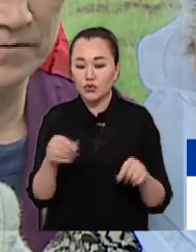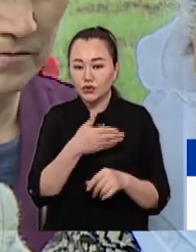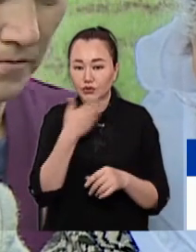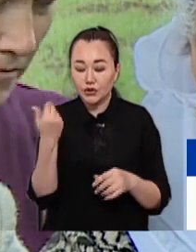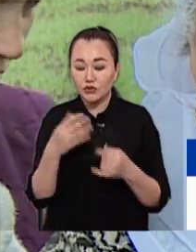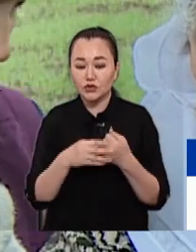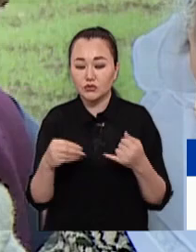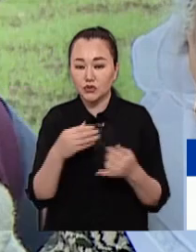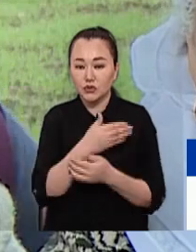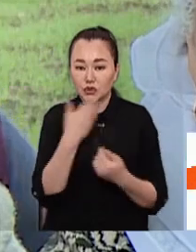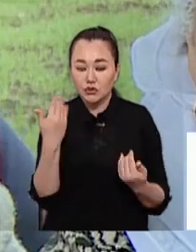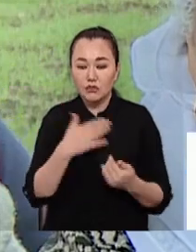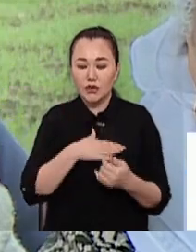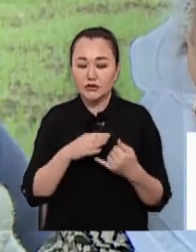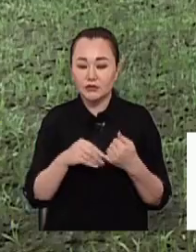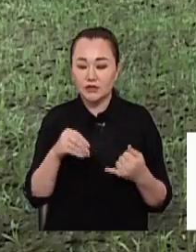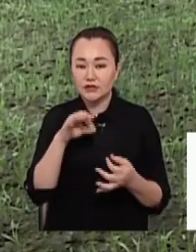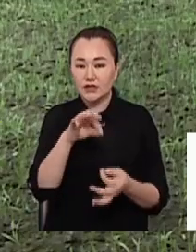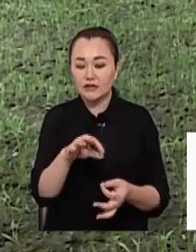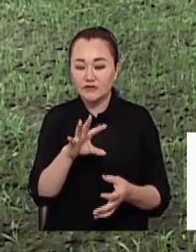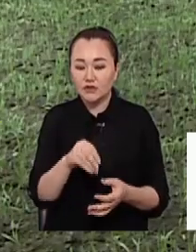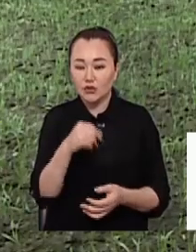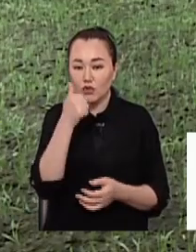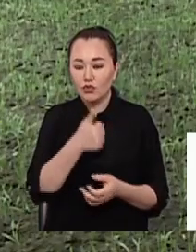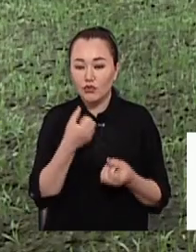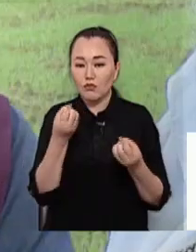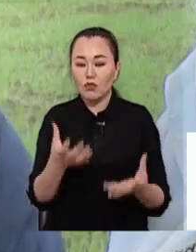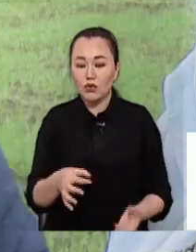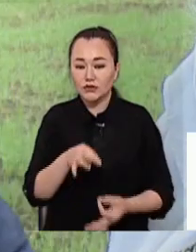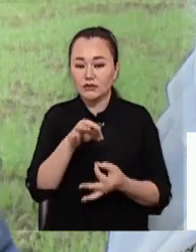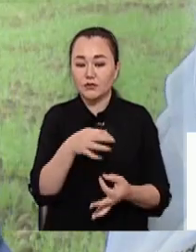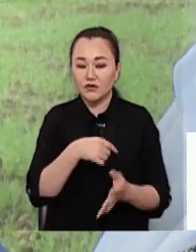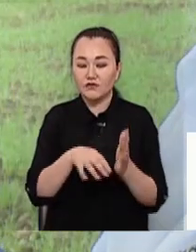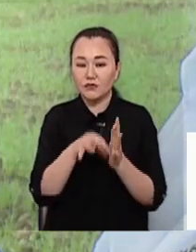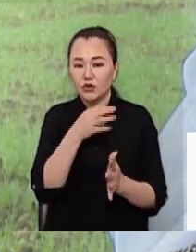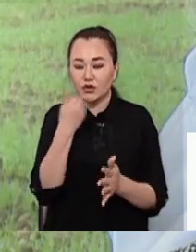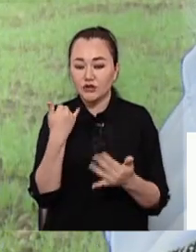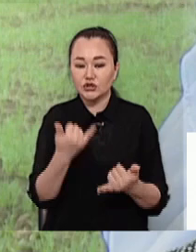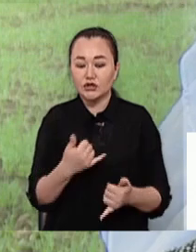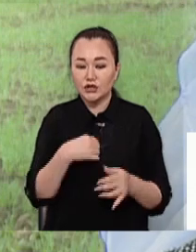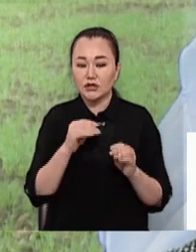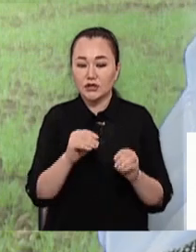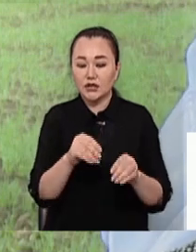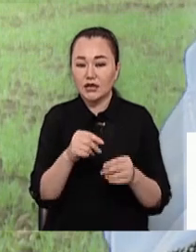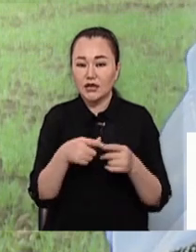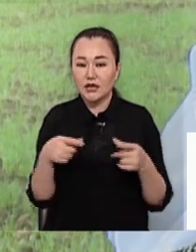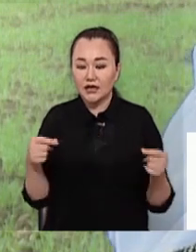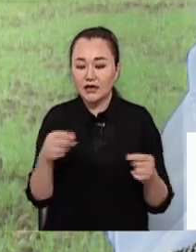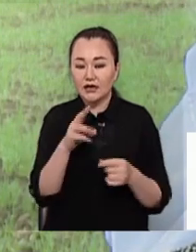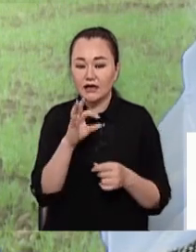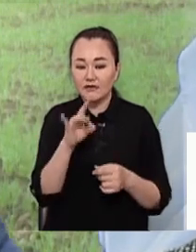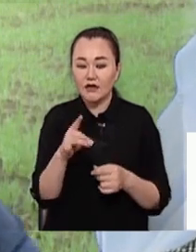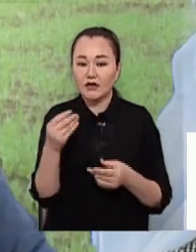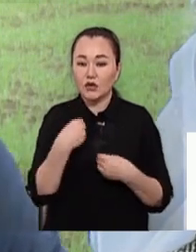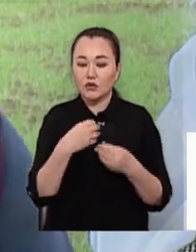Нет ни школы, ни земли. Моя земля стояла все эти годы просто так. У меня не было выбора, я теперь посеял клевер. Власти сказали, что